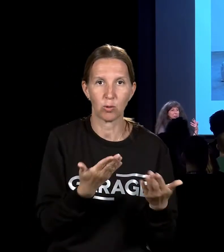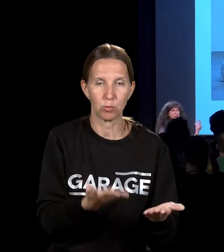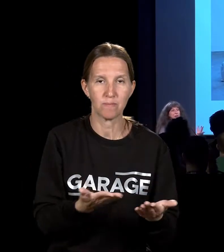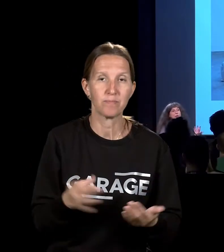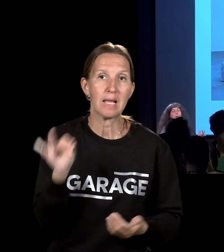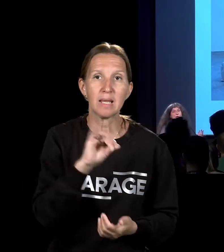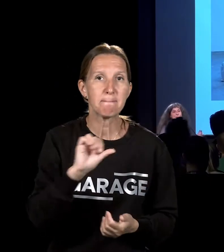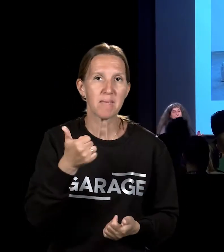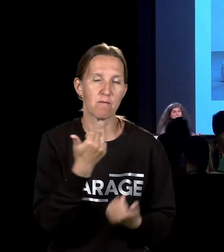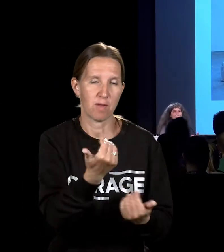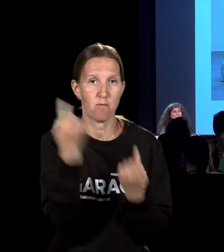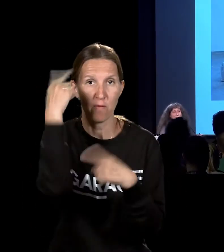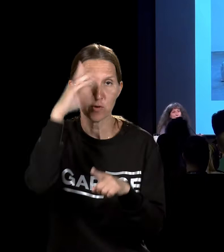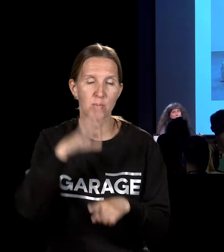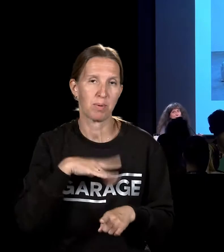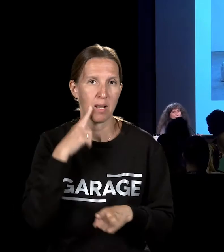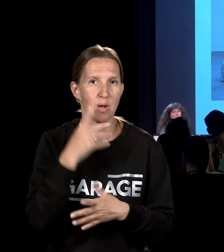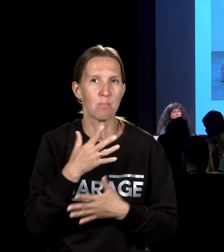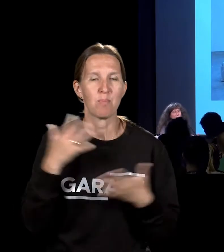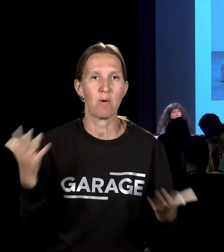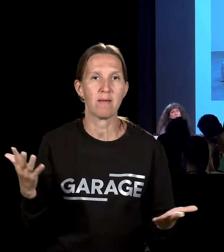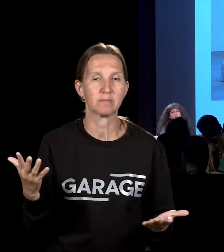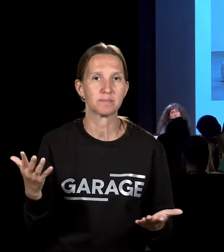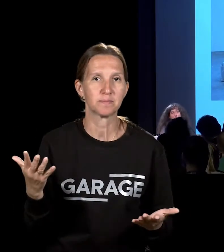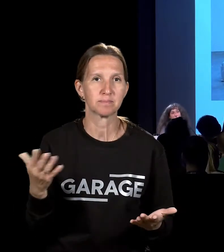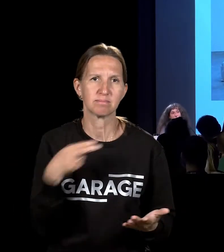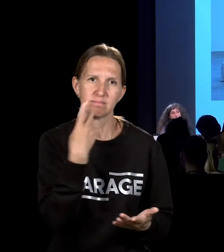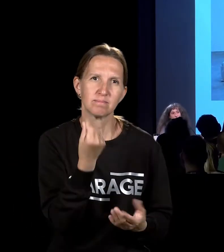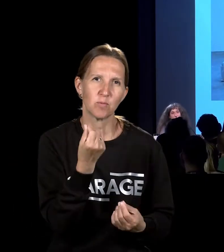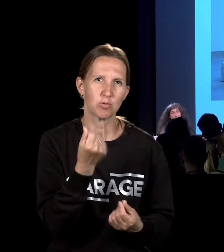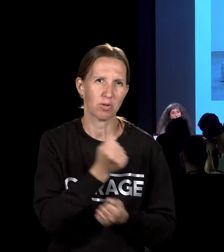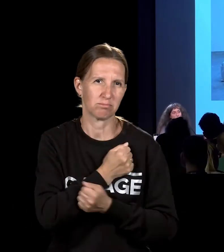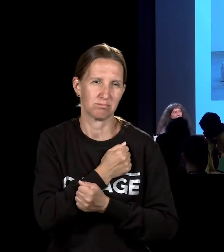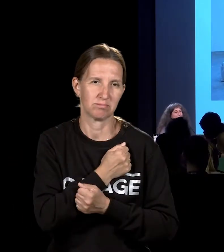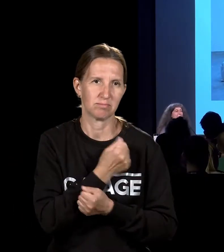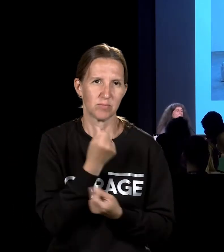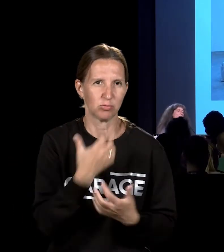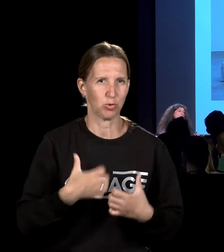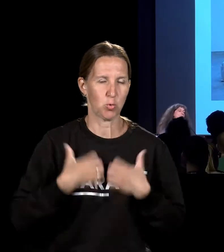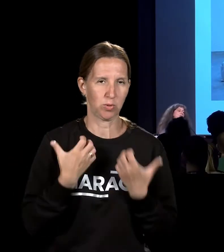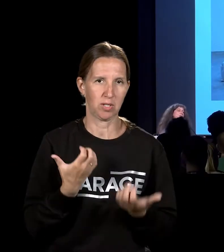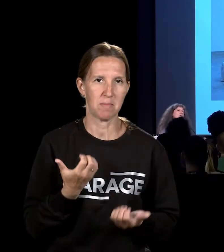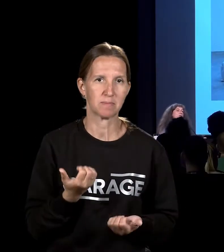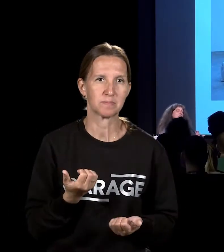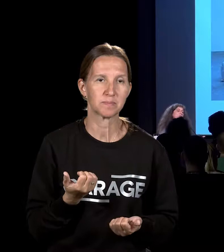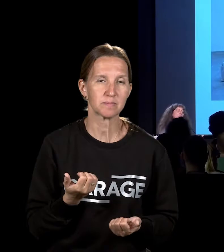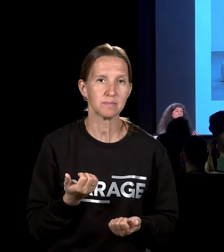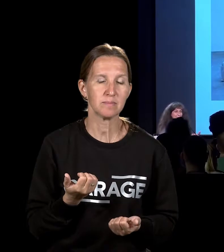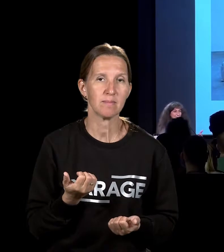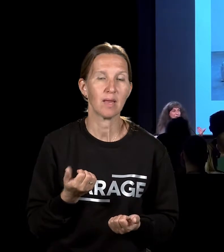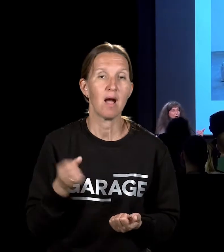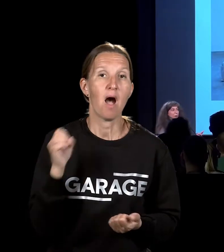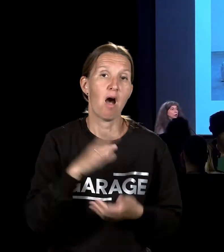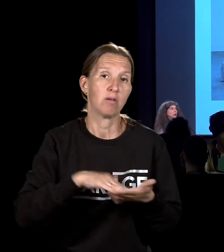первые его вещи были наиболее безжалостными, наиболее жуткими, потом это все-таки начиная,